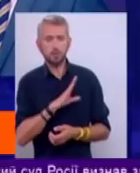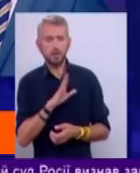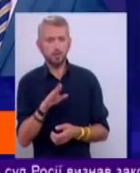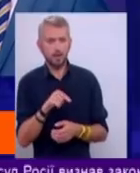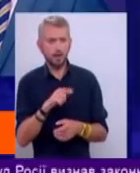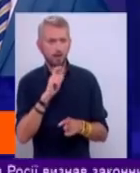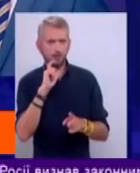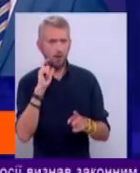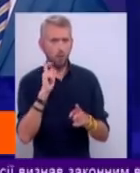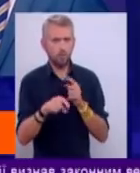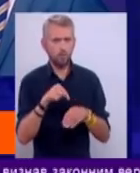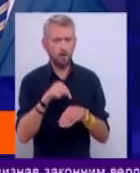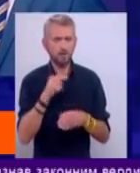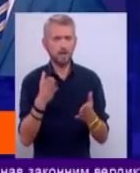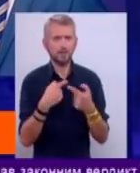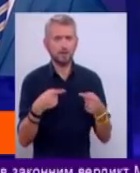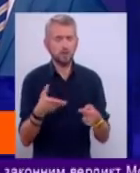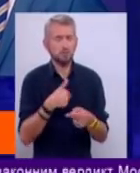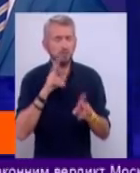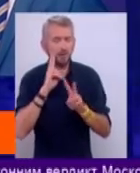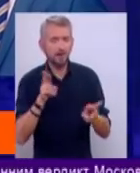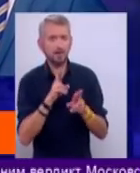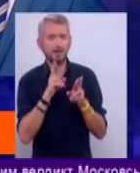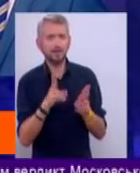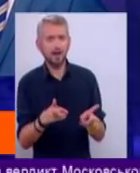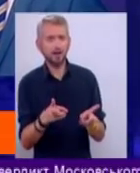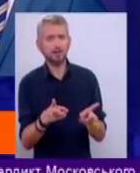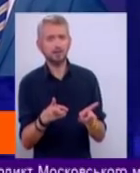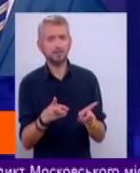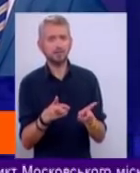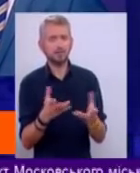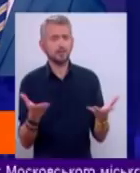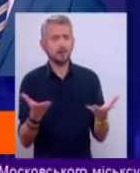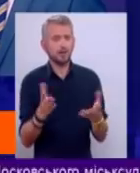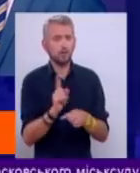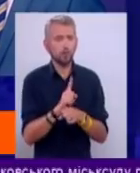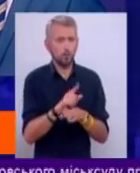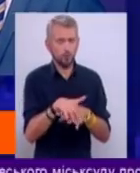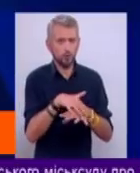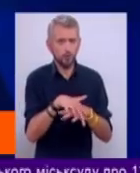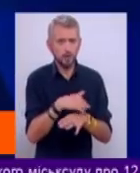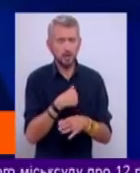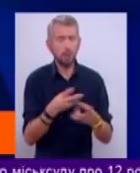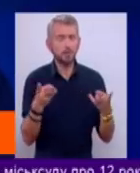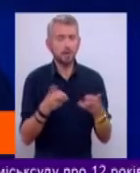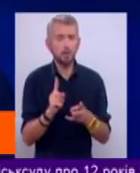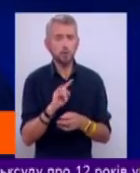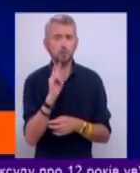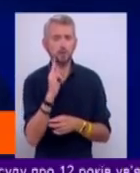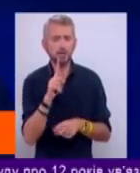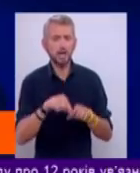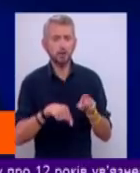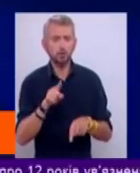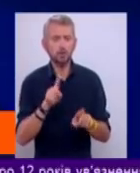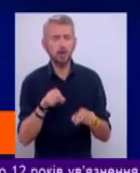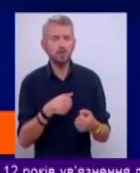реагували на якісь речі, ми б не знали, як, ну, якісь норми суспільні. Угу. Нам треба, щоб дитина іноді